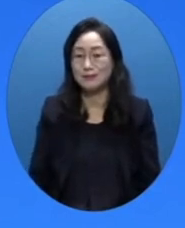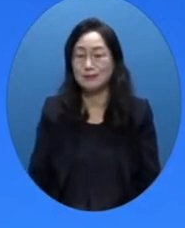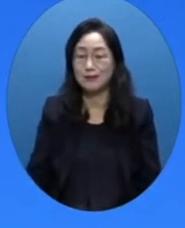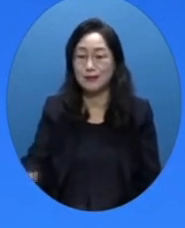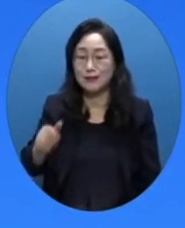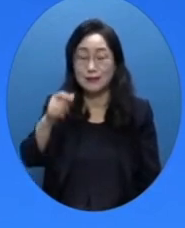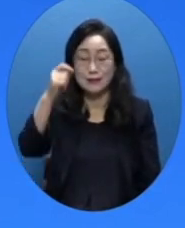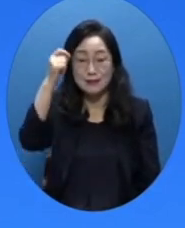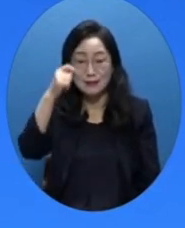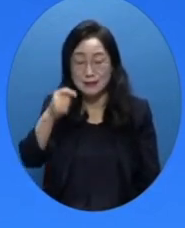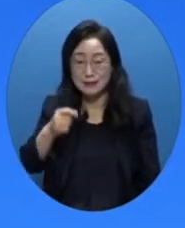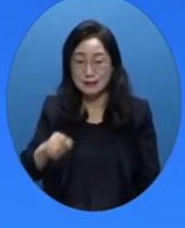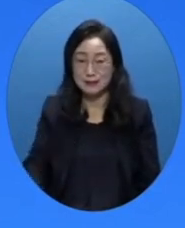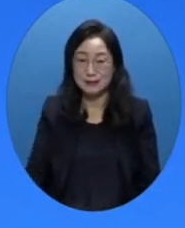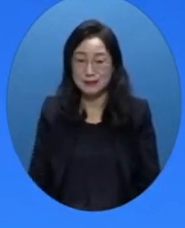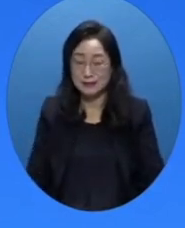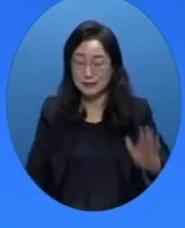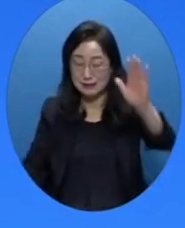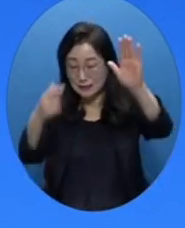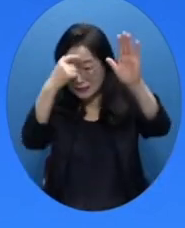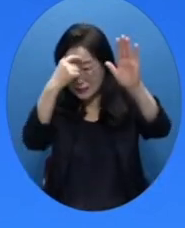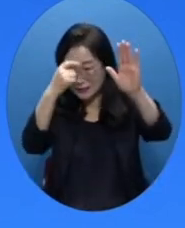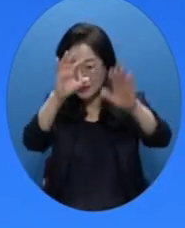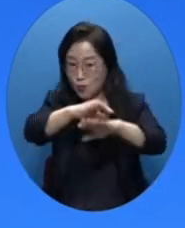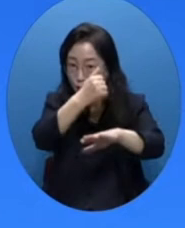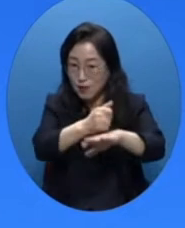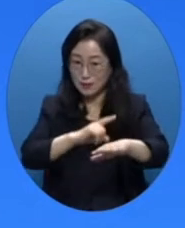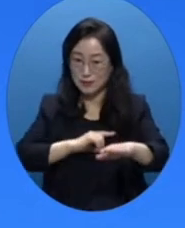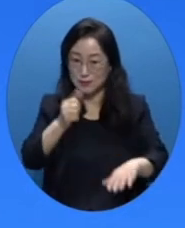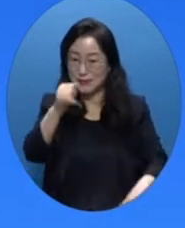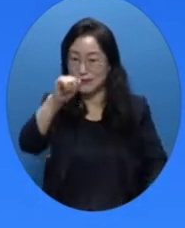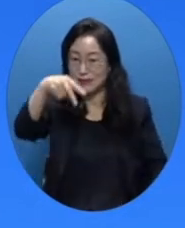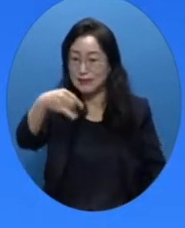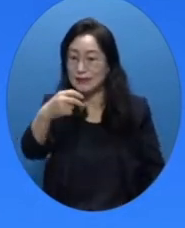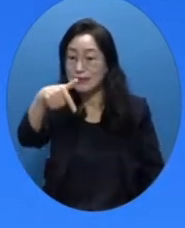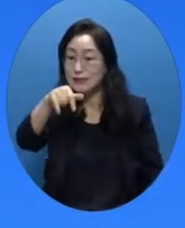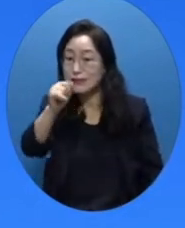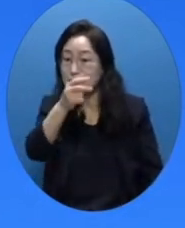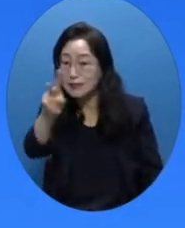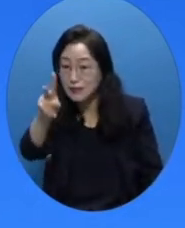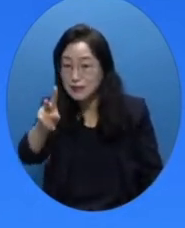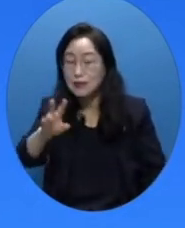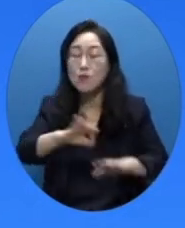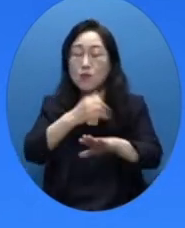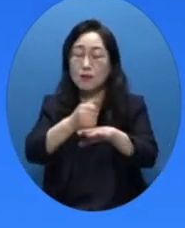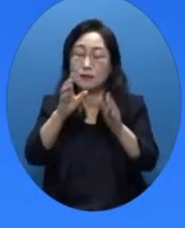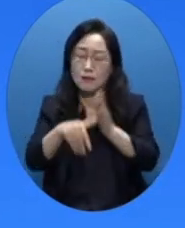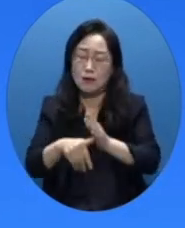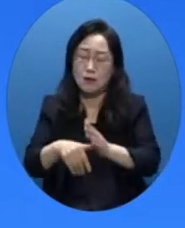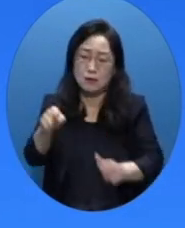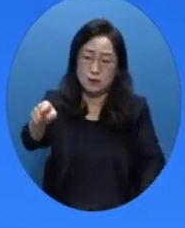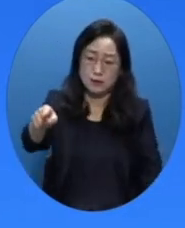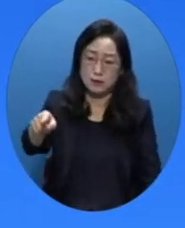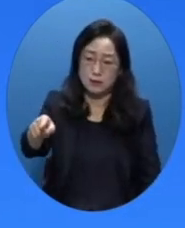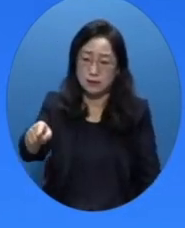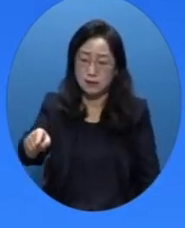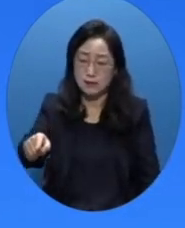히스기야 왕 때입니다. 아수르 왕 사네립이 대군대를 이끌고 유다